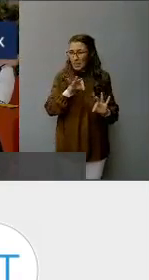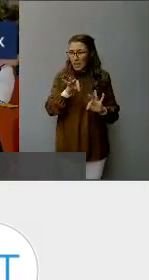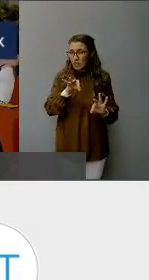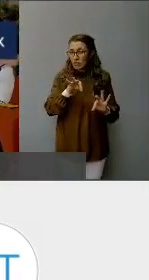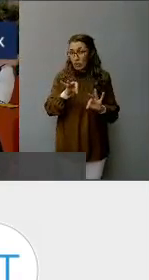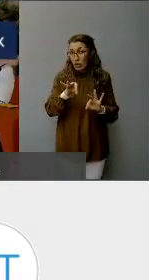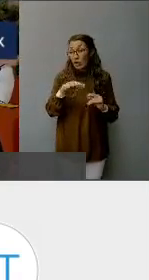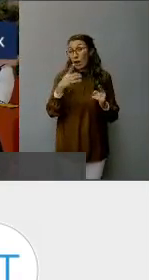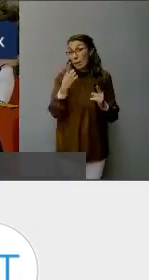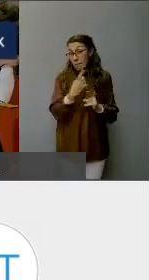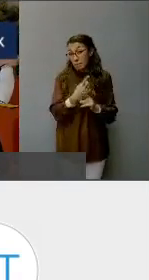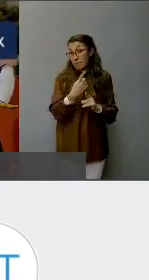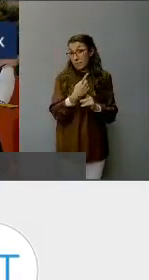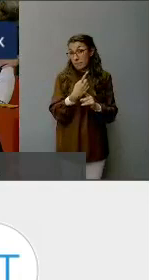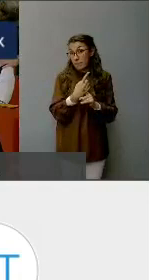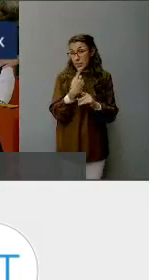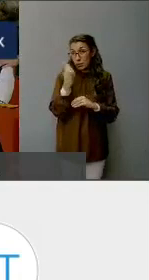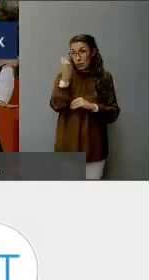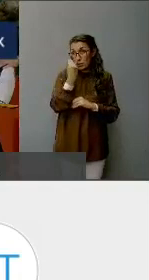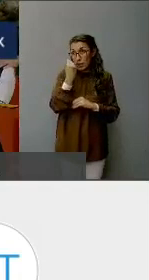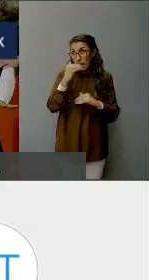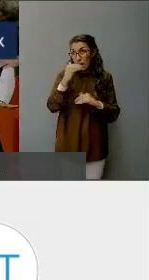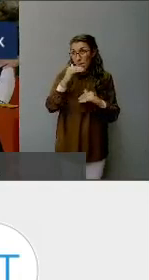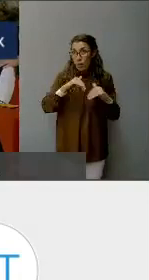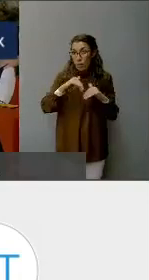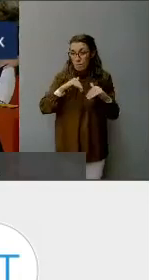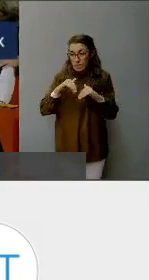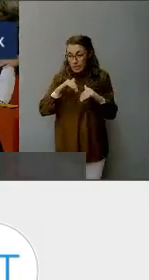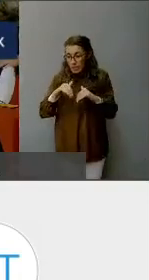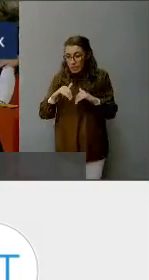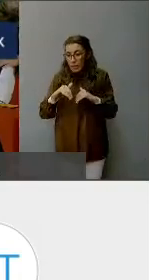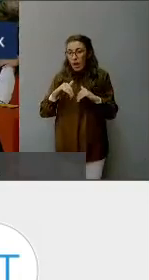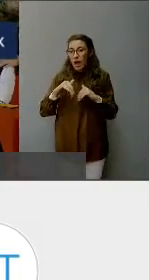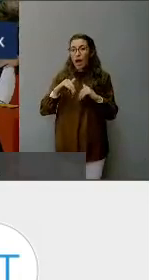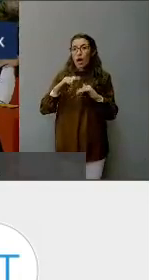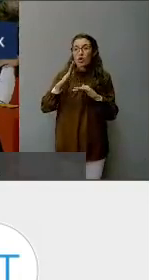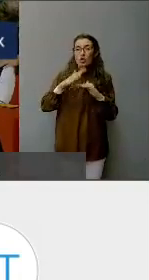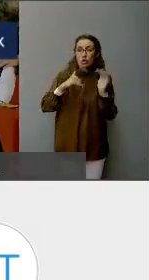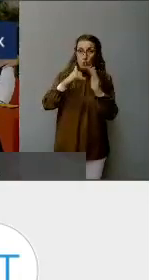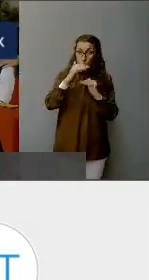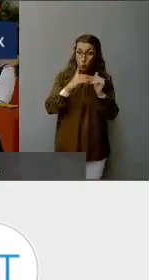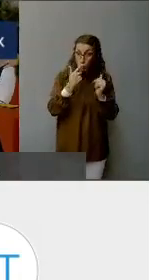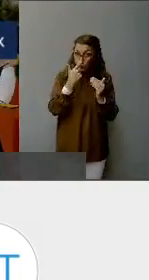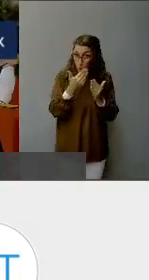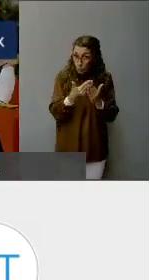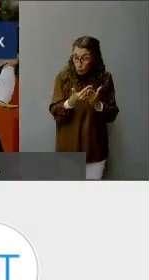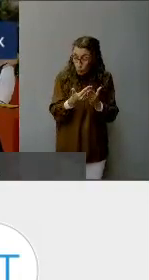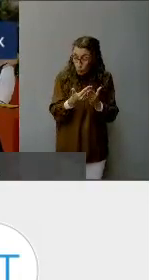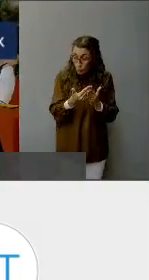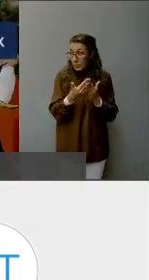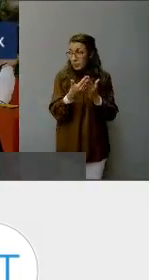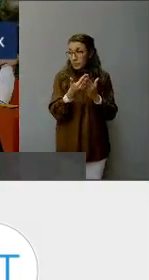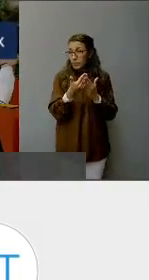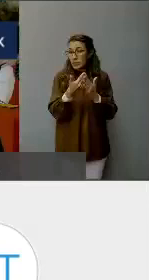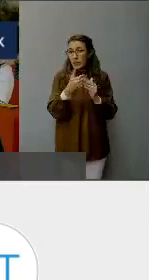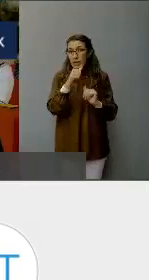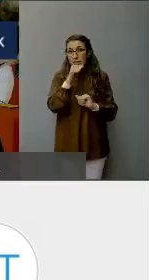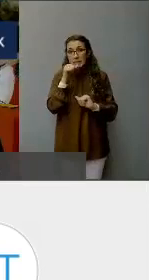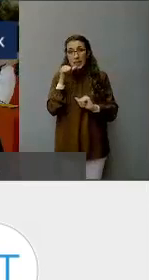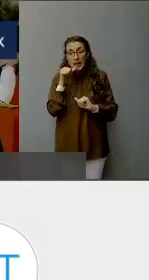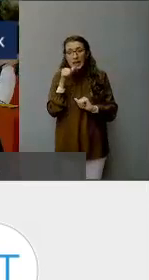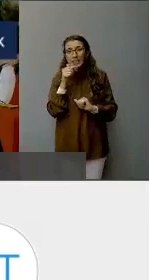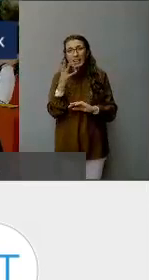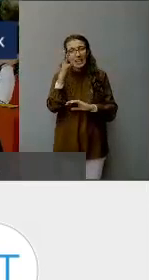bisogno ovviamente di pensare alla mobilità c'è bisogno di pensare voglio dire a strutture di avvio adeguate c'è bisogno di di